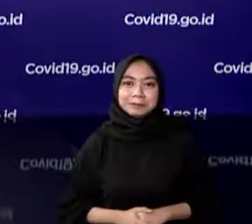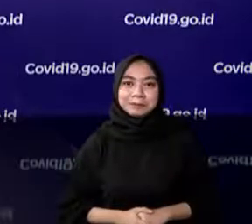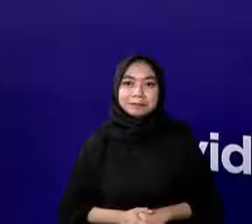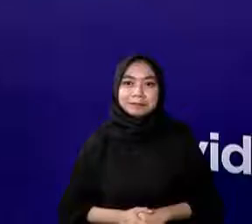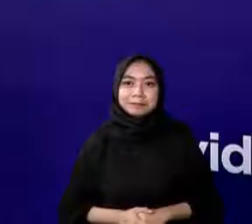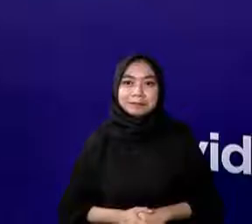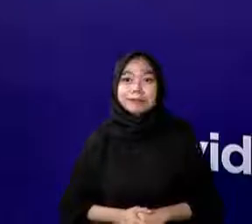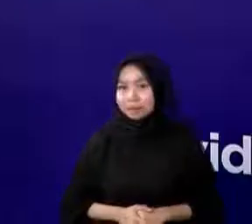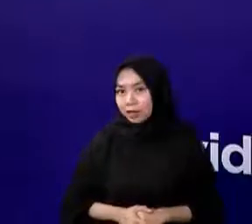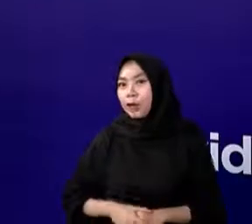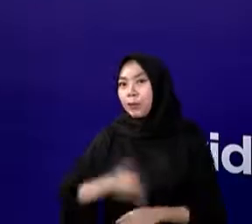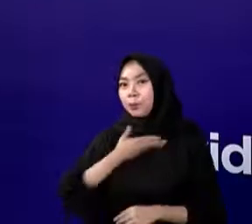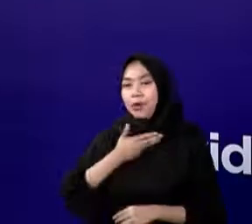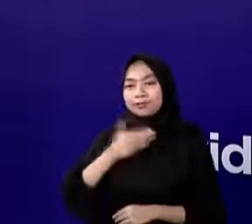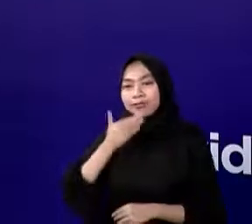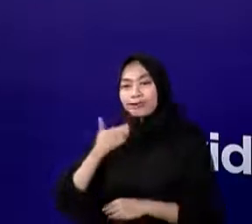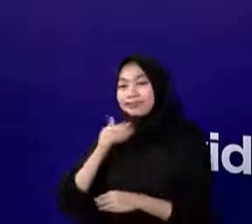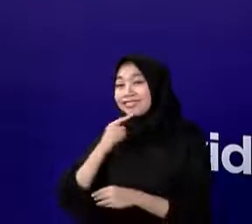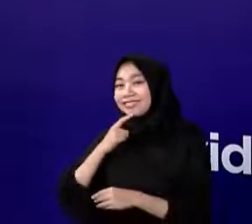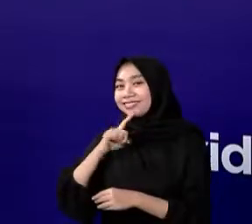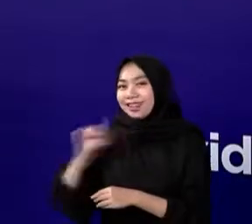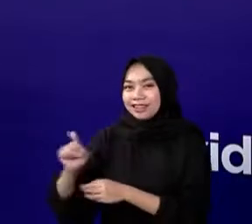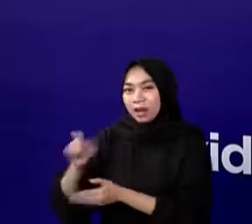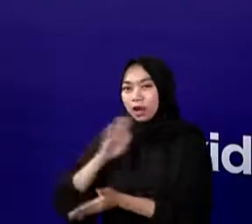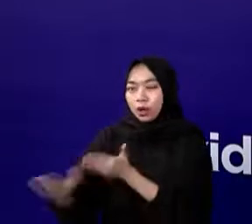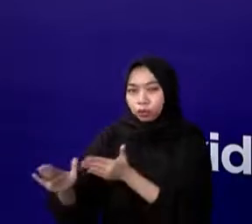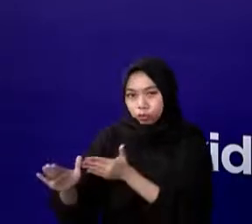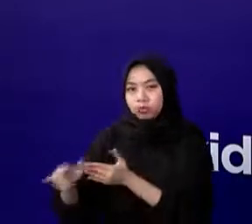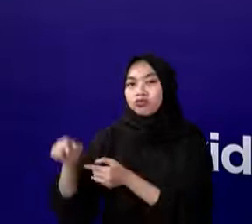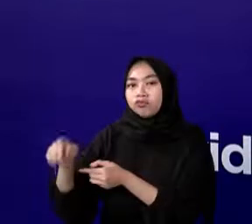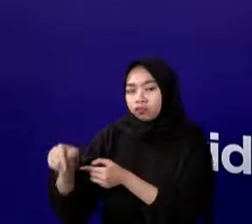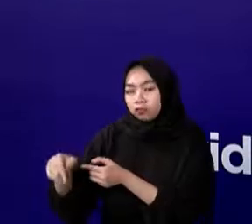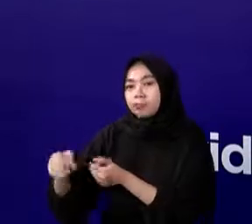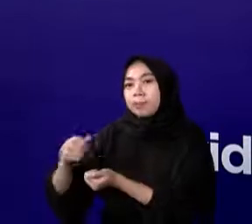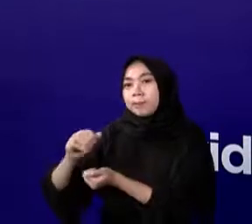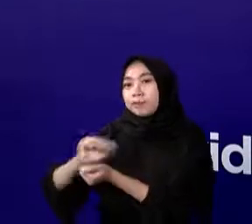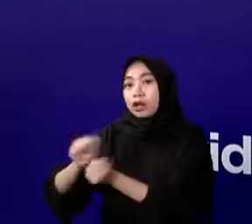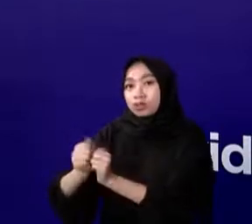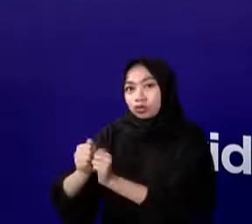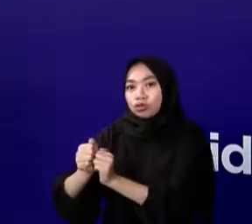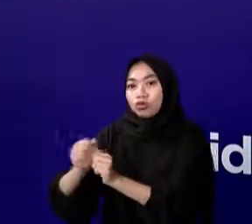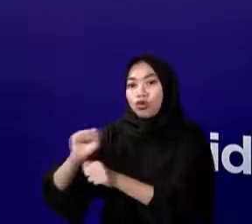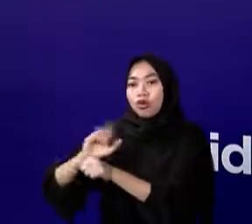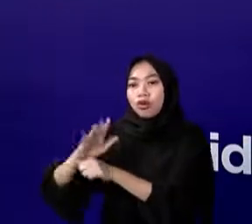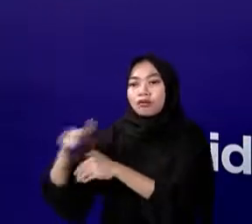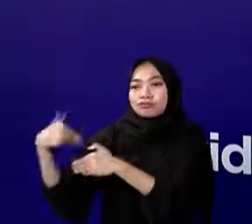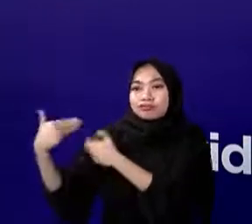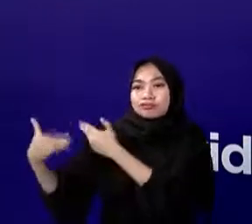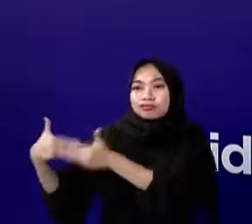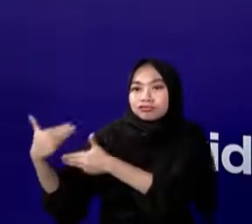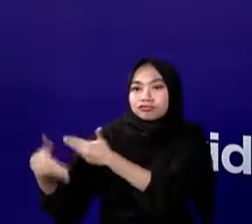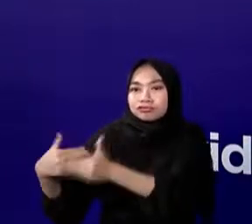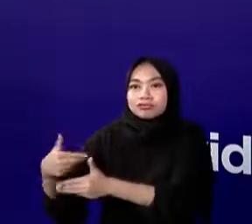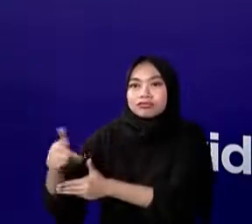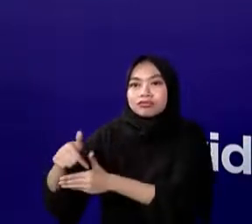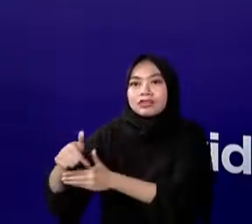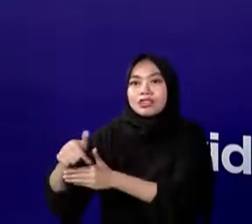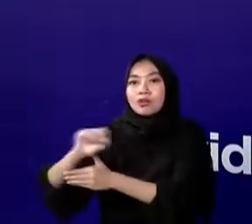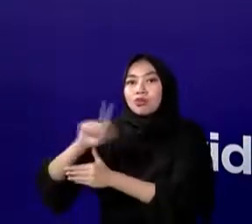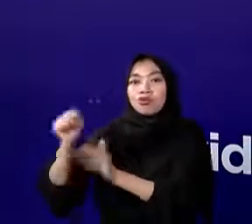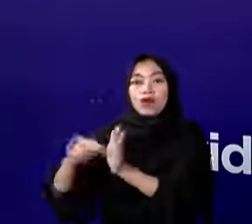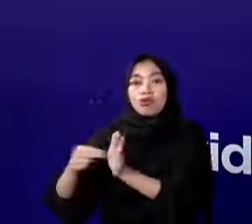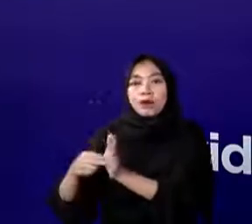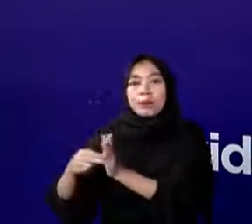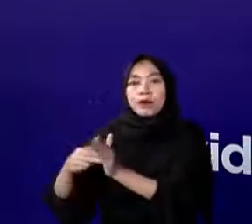Dan kita akan langsung aja nih ya, Mbak Dewi, bagaimana nih perkembangan tren kasus COVID-19 di